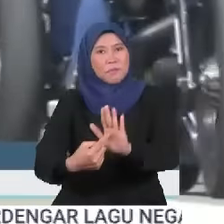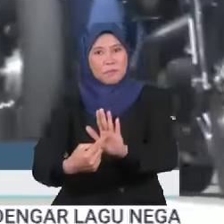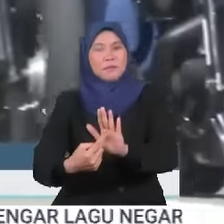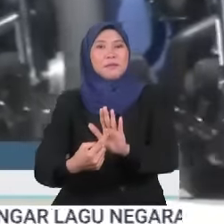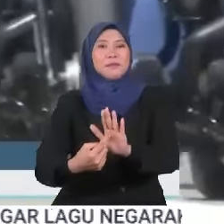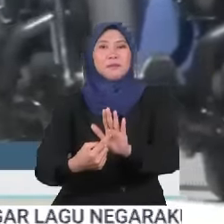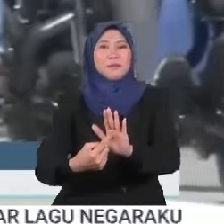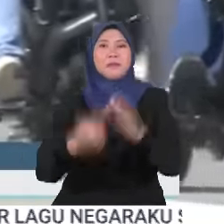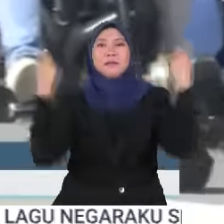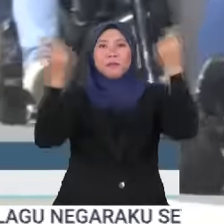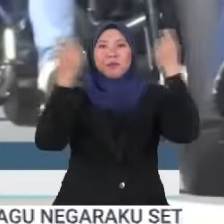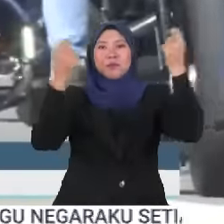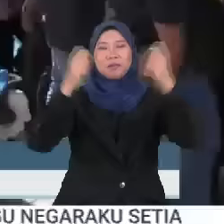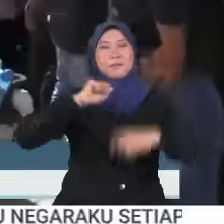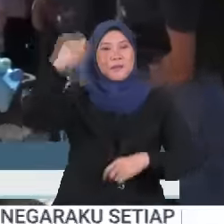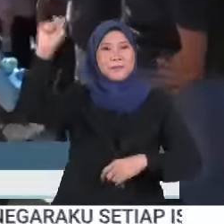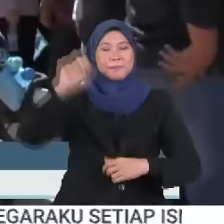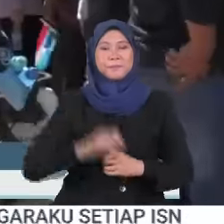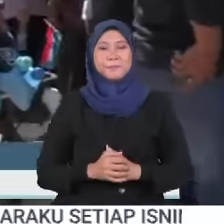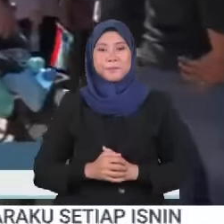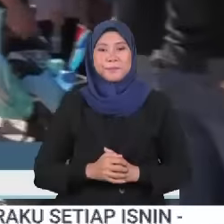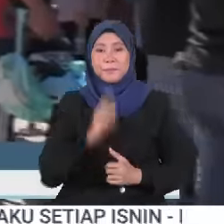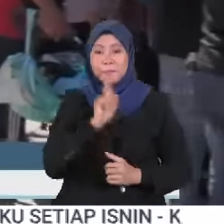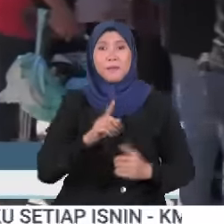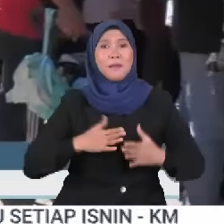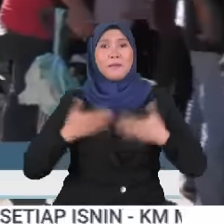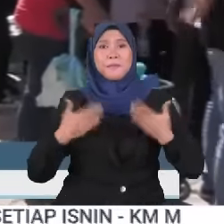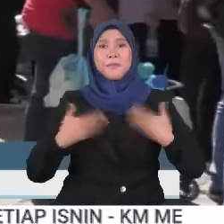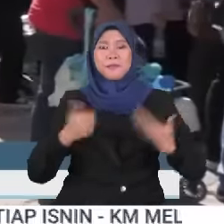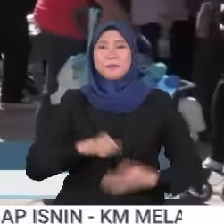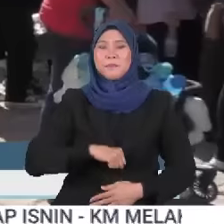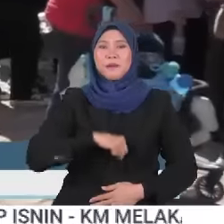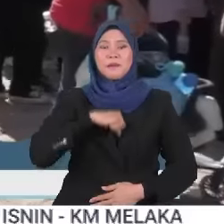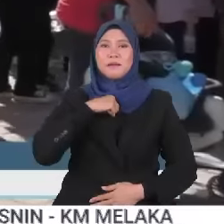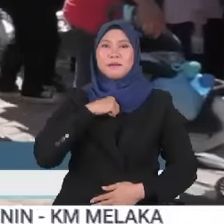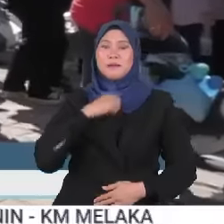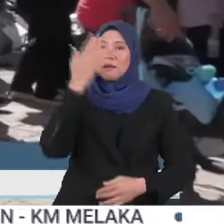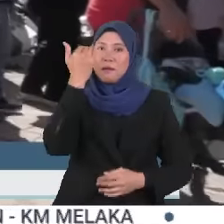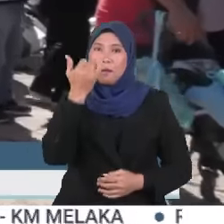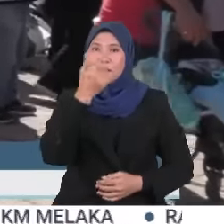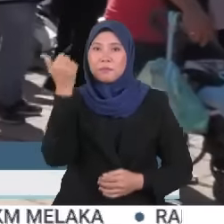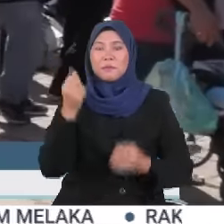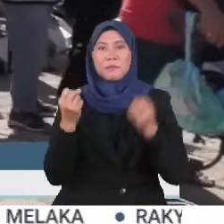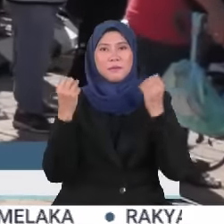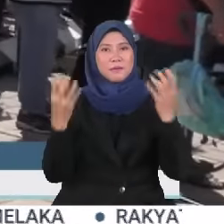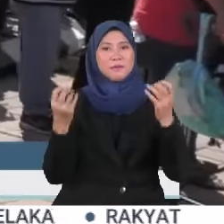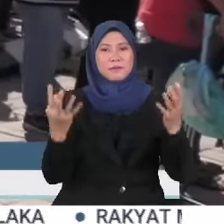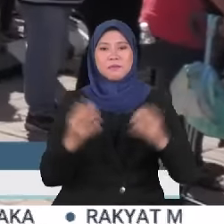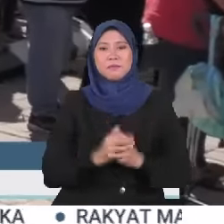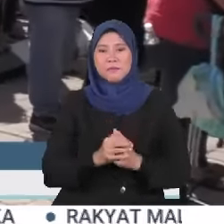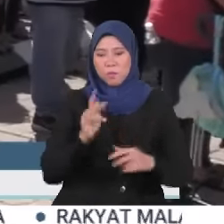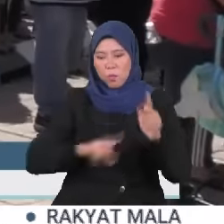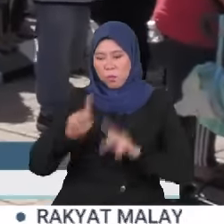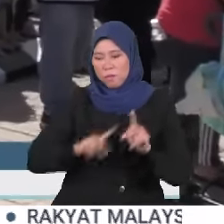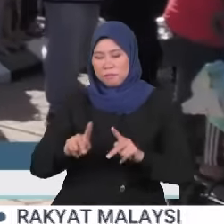eh sambutan kemerdekaan ini oh sangat gembira dan sangat banggalah oleh karena begitu banyak penduduk